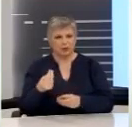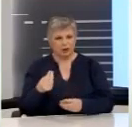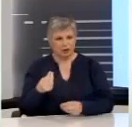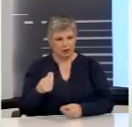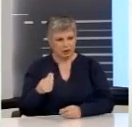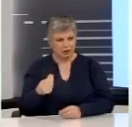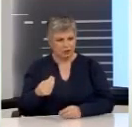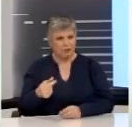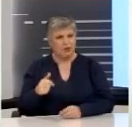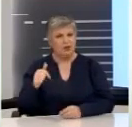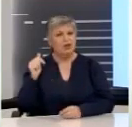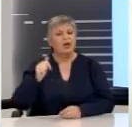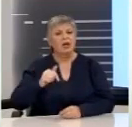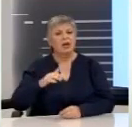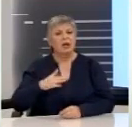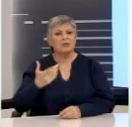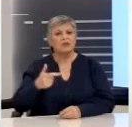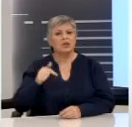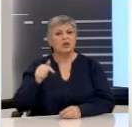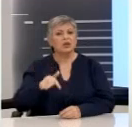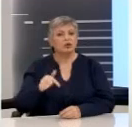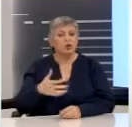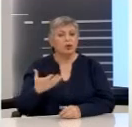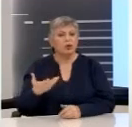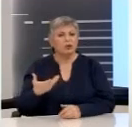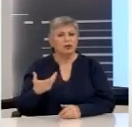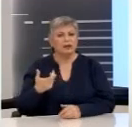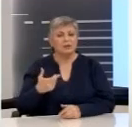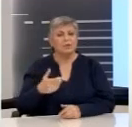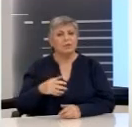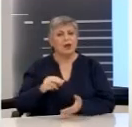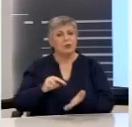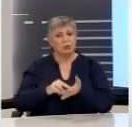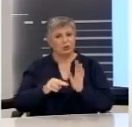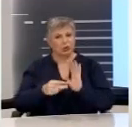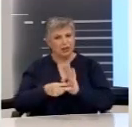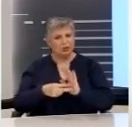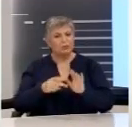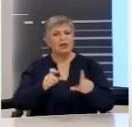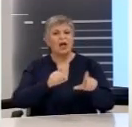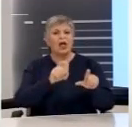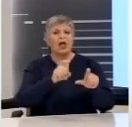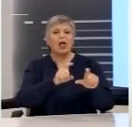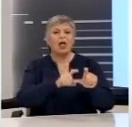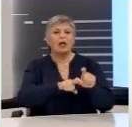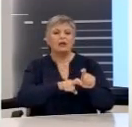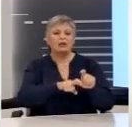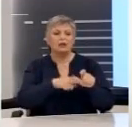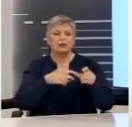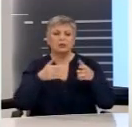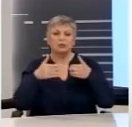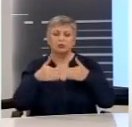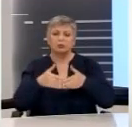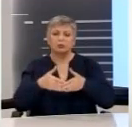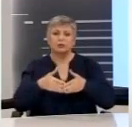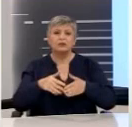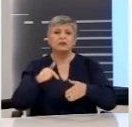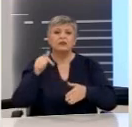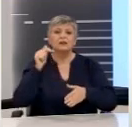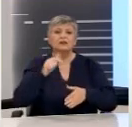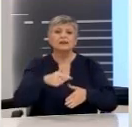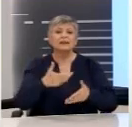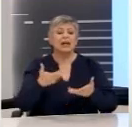του λογαριασμού της εταιρείας G Tankers, για προσέξτε, είναι εταιρεία του υπόδικου του κυρίου